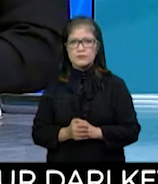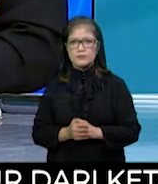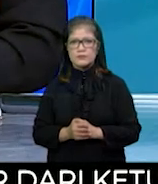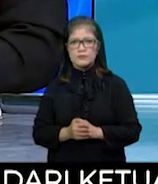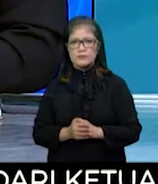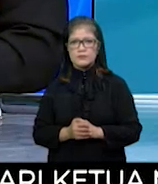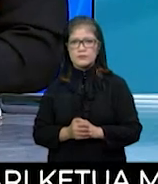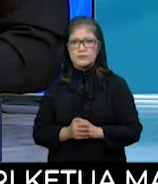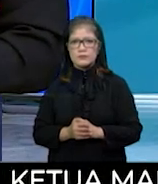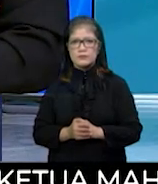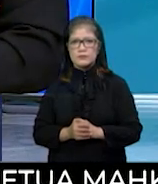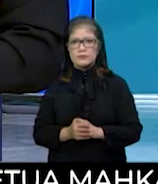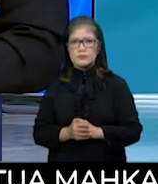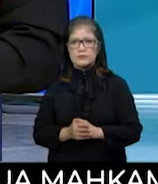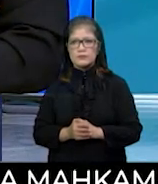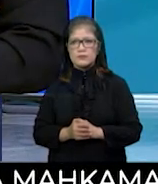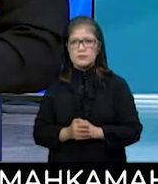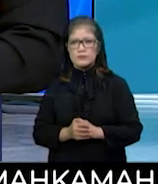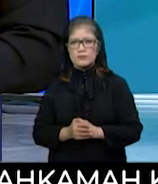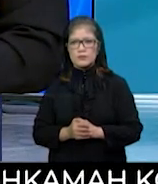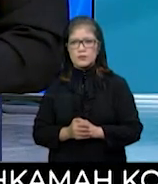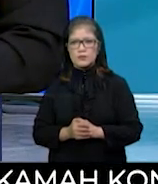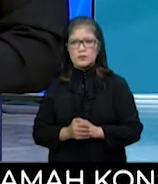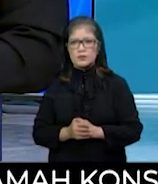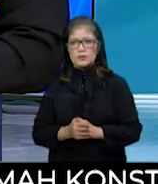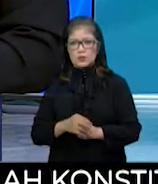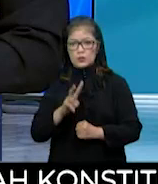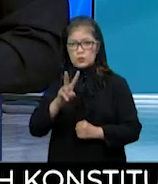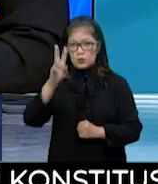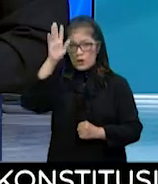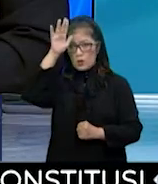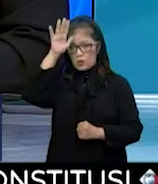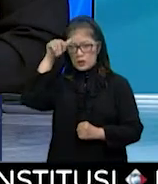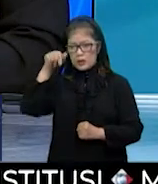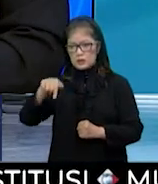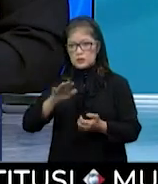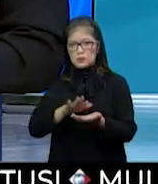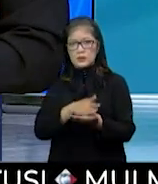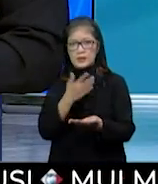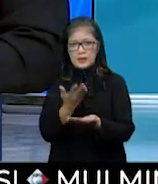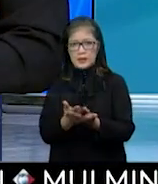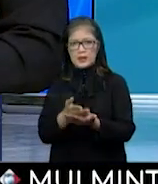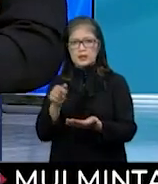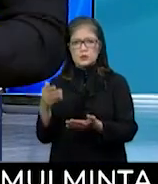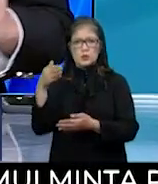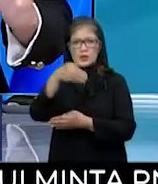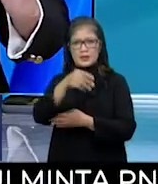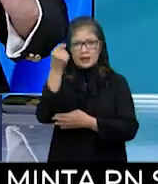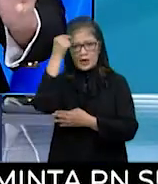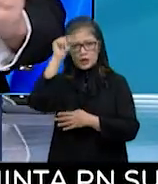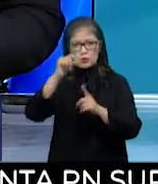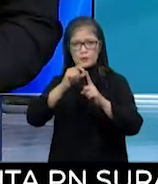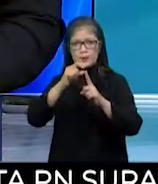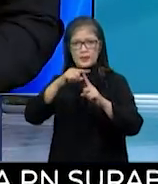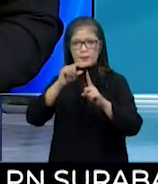Pasca tewasnya dua boboto di Stadion Gelora Bandung Lautan Api, ratusan boboto dari gabungan boboto berduka mendatangi kantor